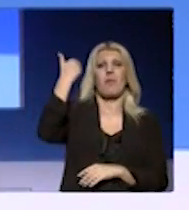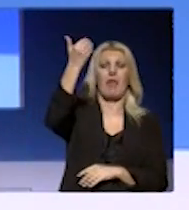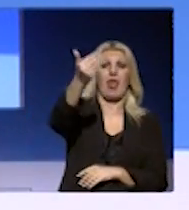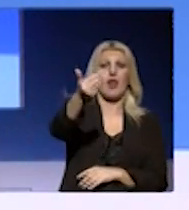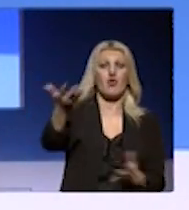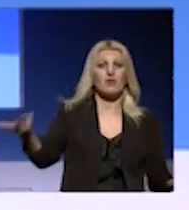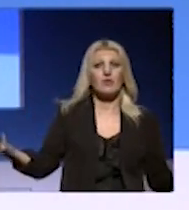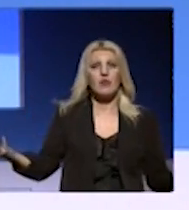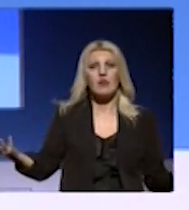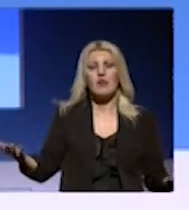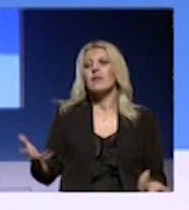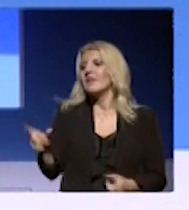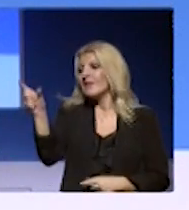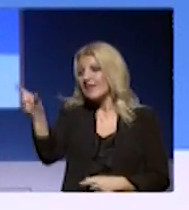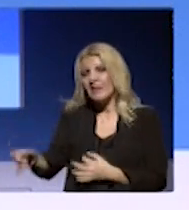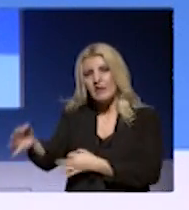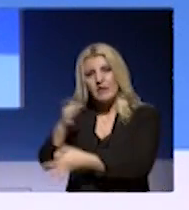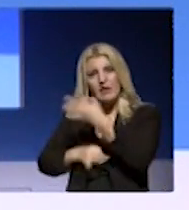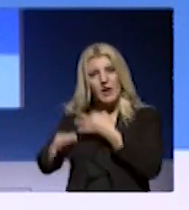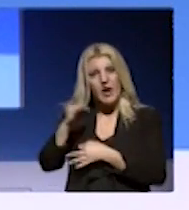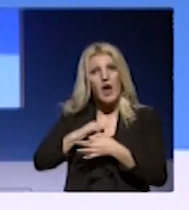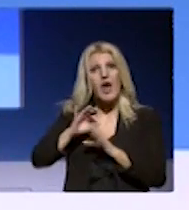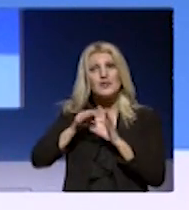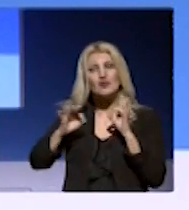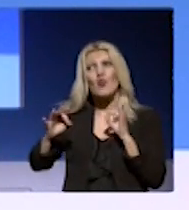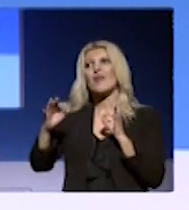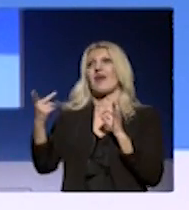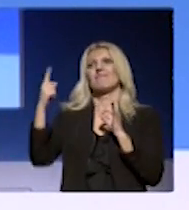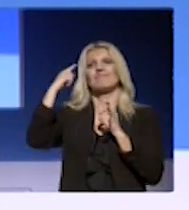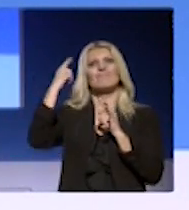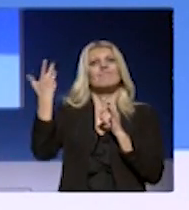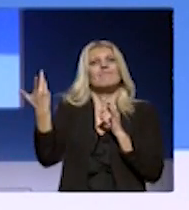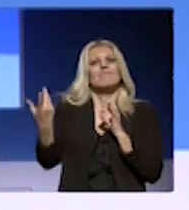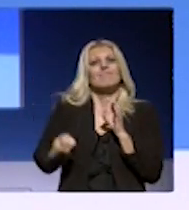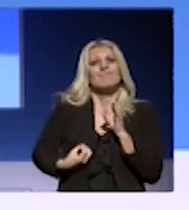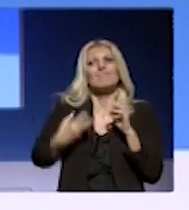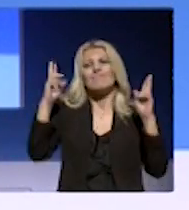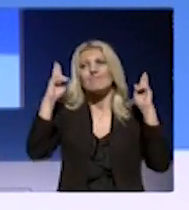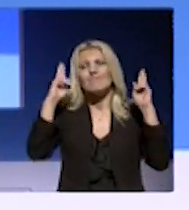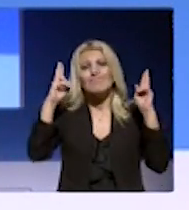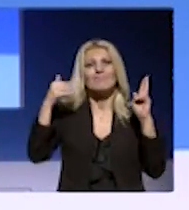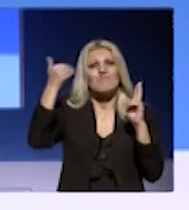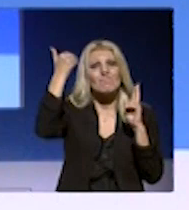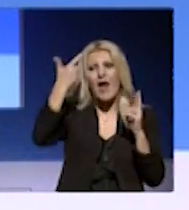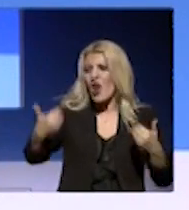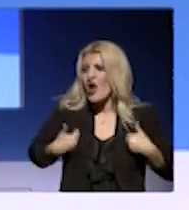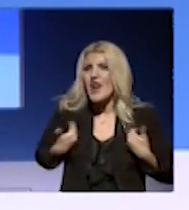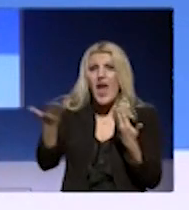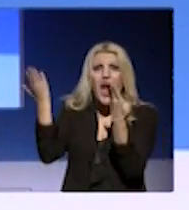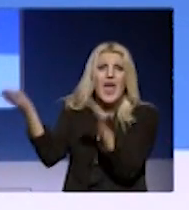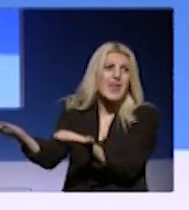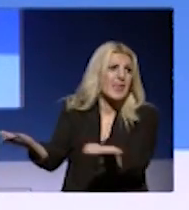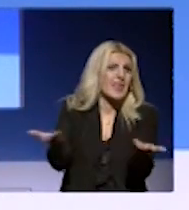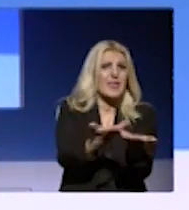προσωπικές ιστορίες, φιλοδοξίας, προκοπής πολλών νέων ανθρώπων, κρύβονται